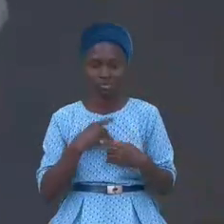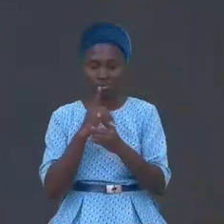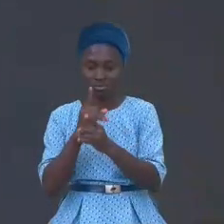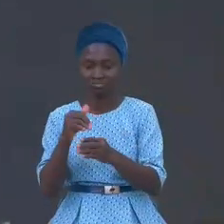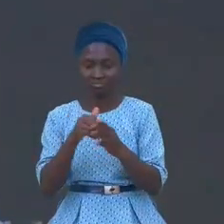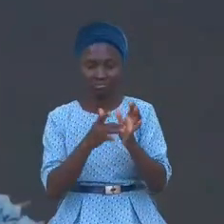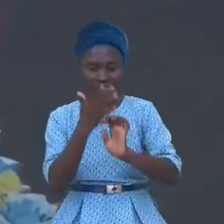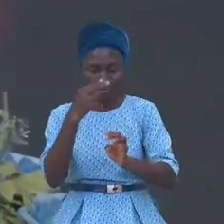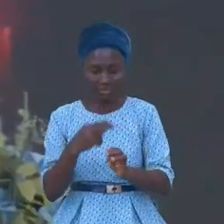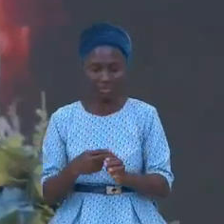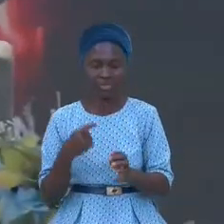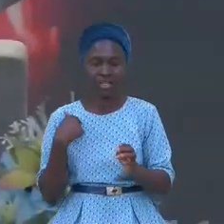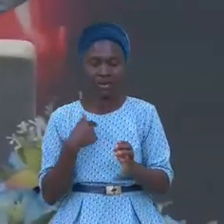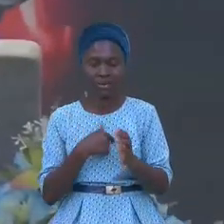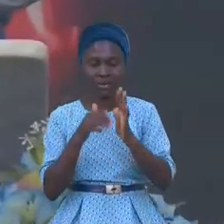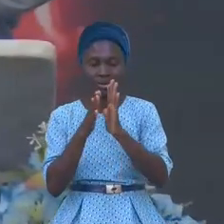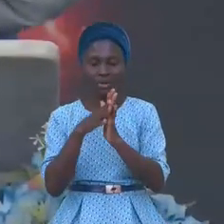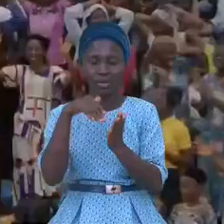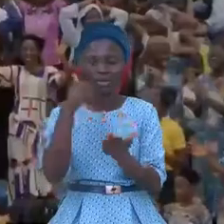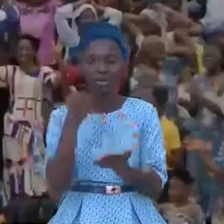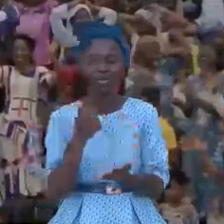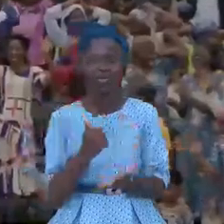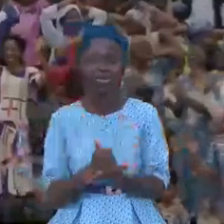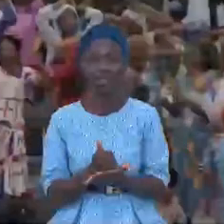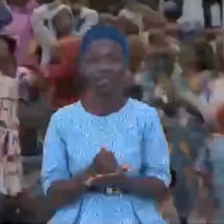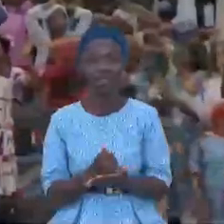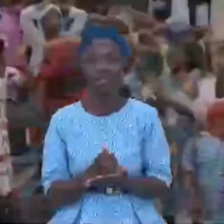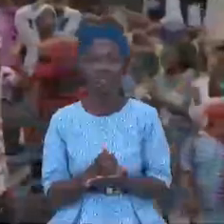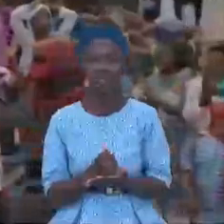de Jésus, nous prions.